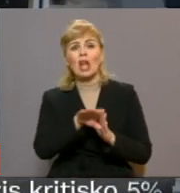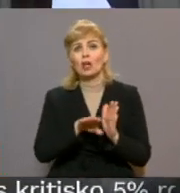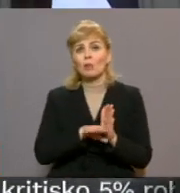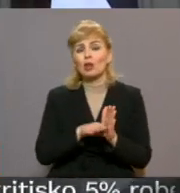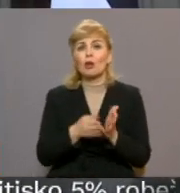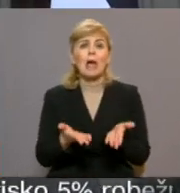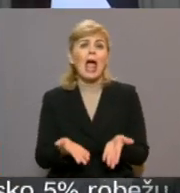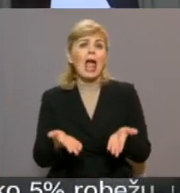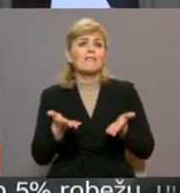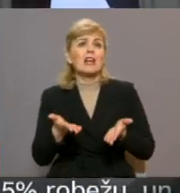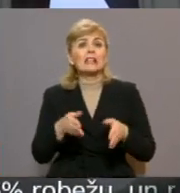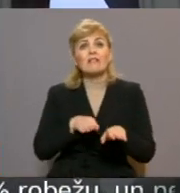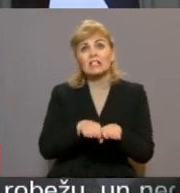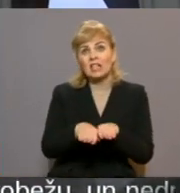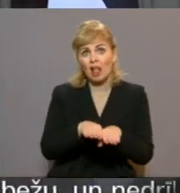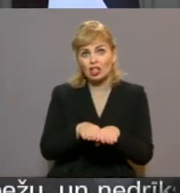salīdzināšana.